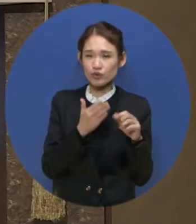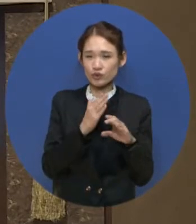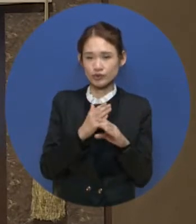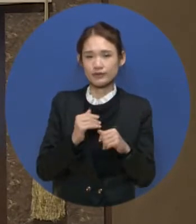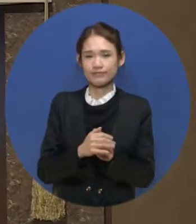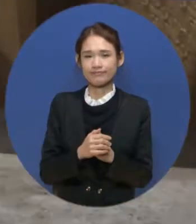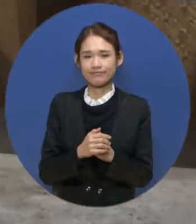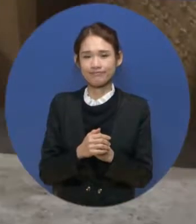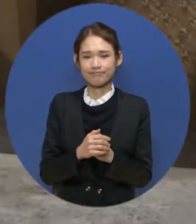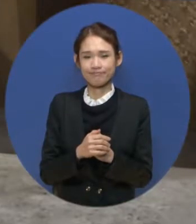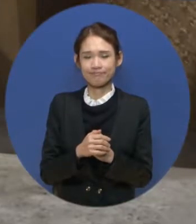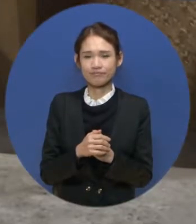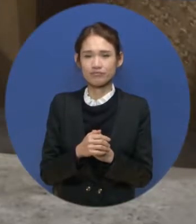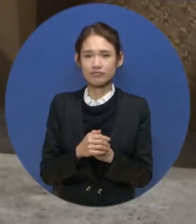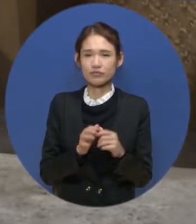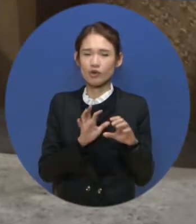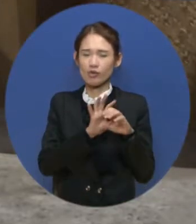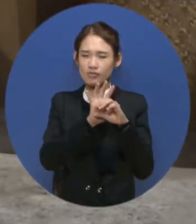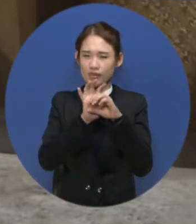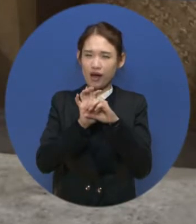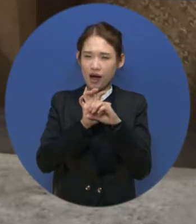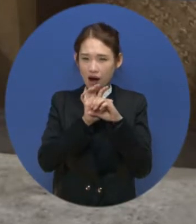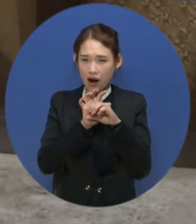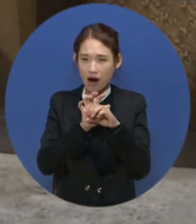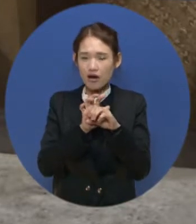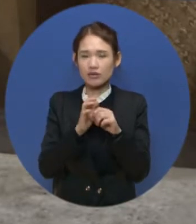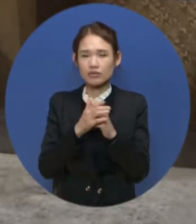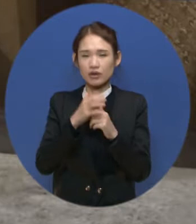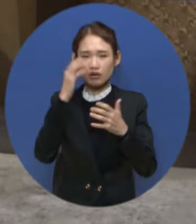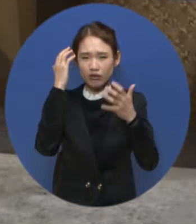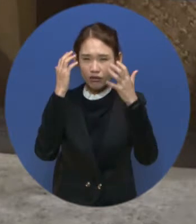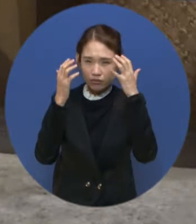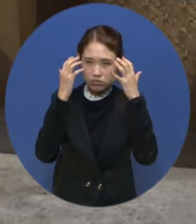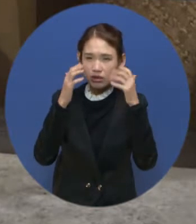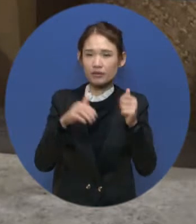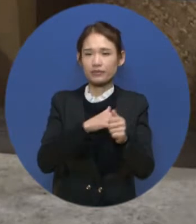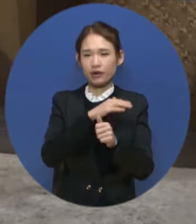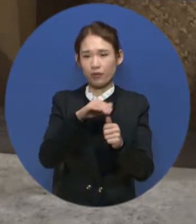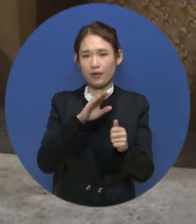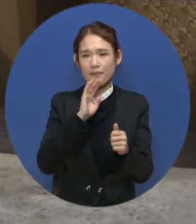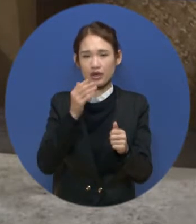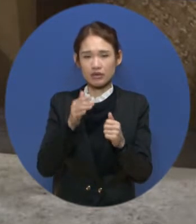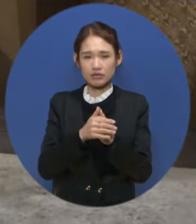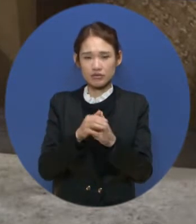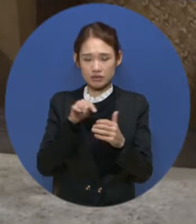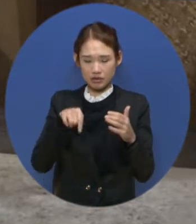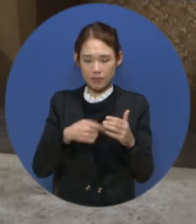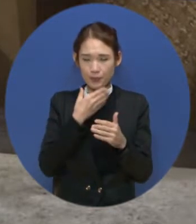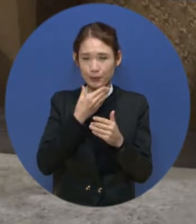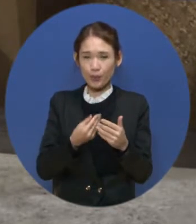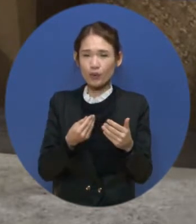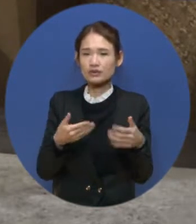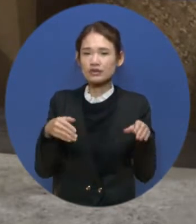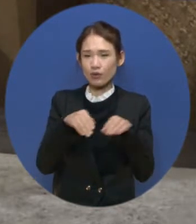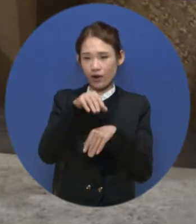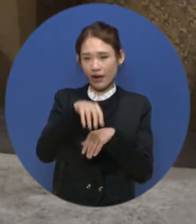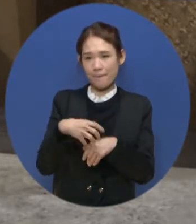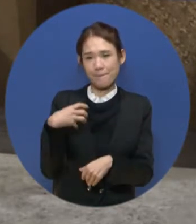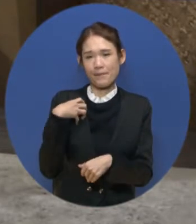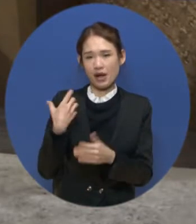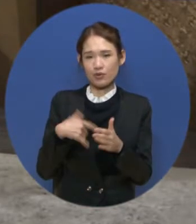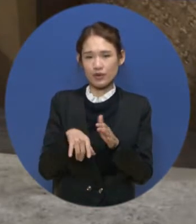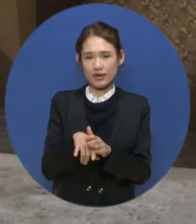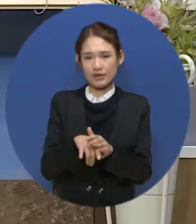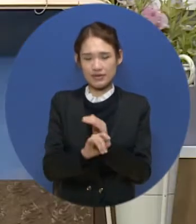하고 있습니다. 네, 이제 코로나19로 좀 혼란스러운 상황이지만 또 그 속에서도 복지관에서 할 수 있는 이 다양한 네.